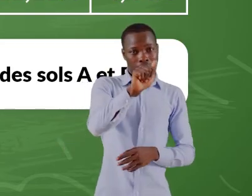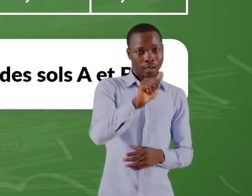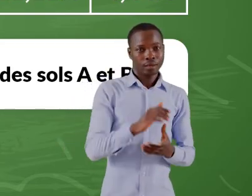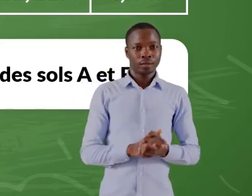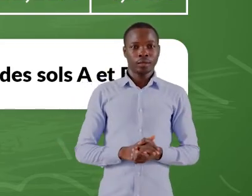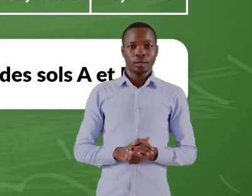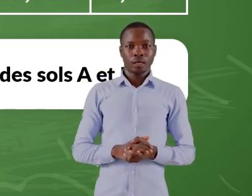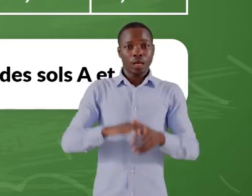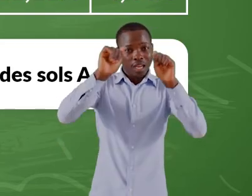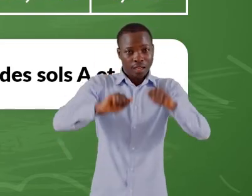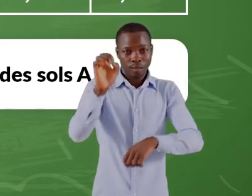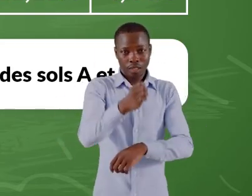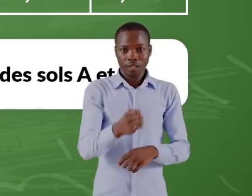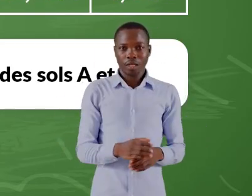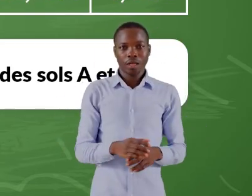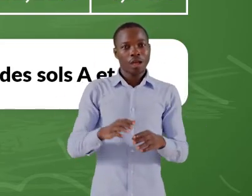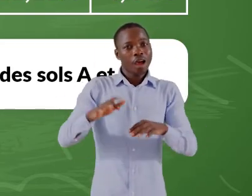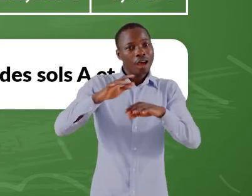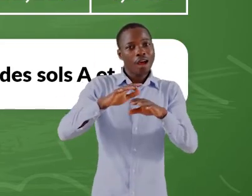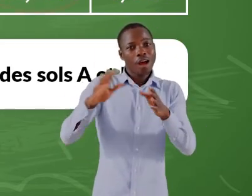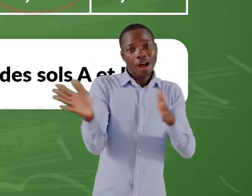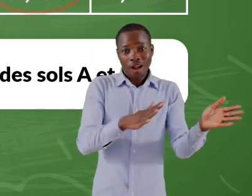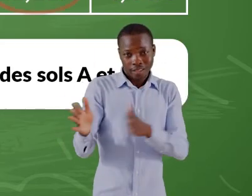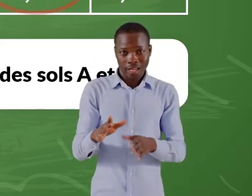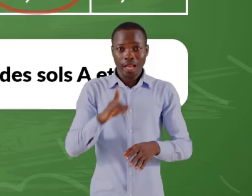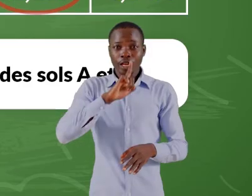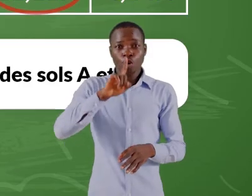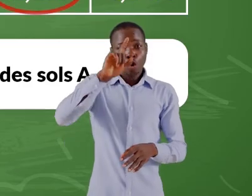A, la capacité en air est de